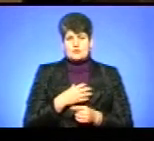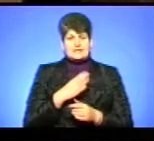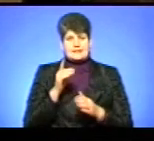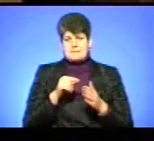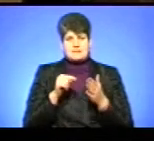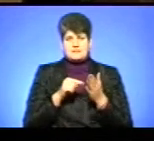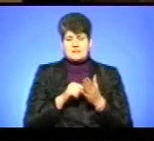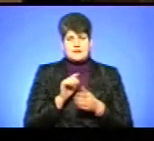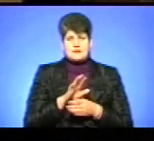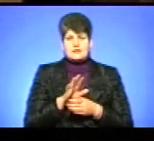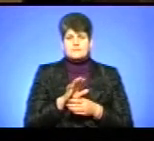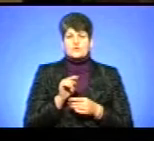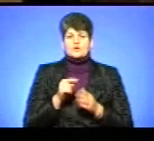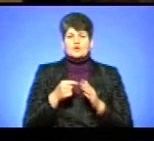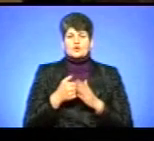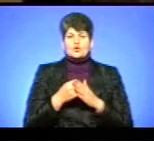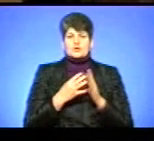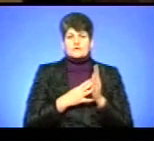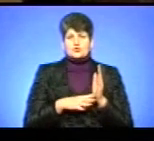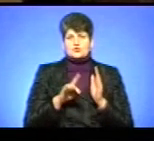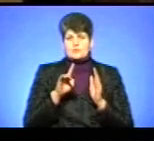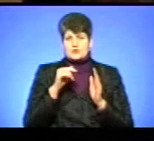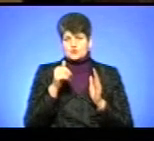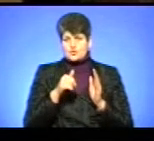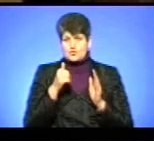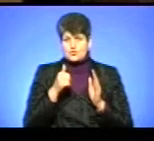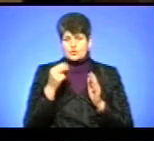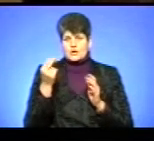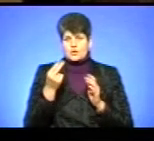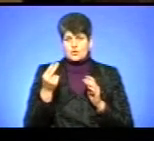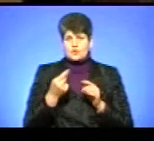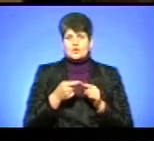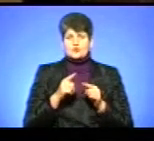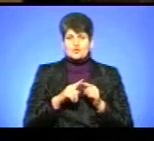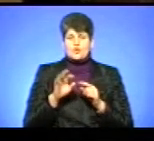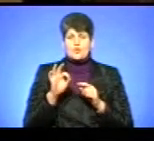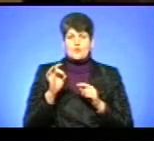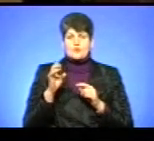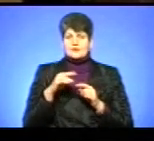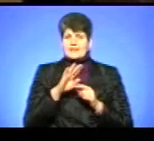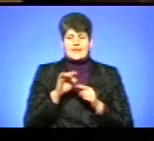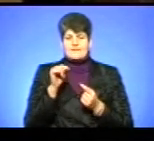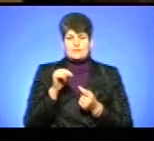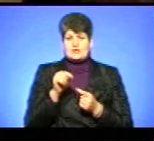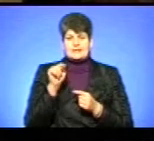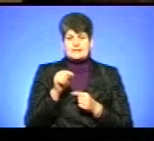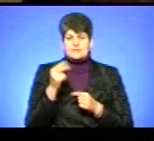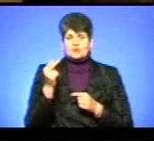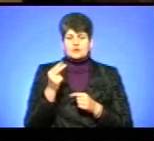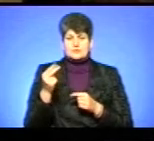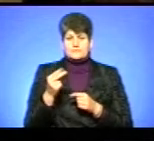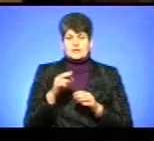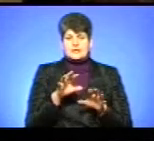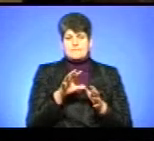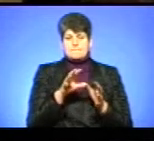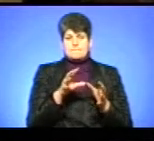підпадає, тому що він до 91-го року, і, по-перше, кольори цього ордену абсолютно не відповідають тим кольорам, які привласнила